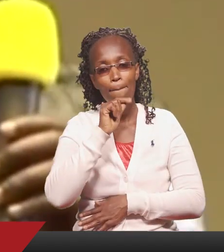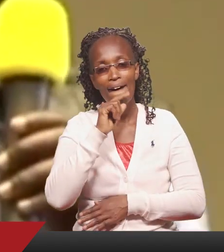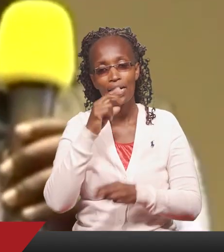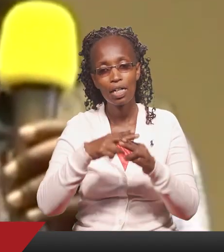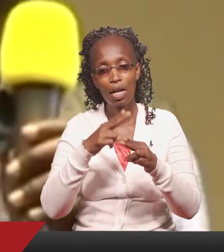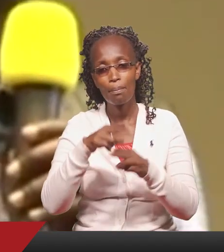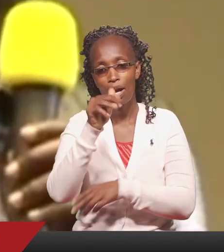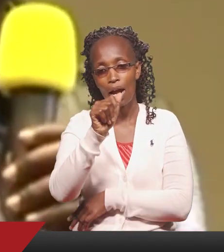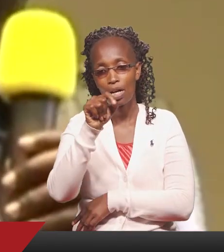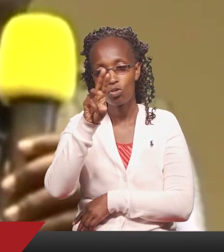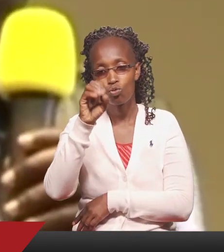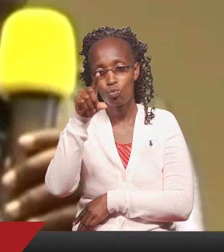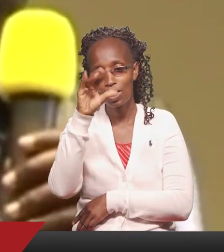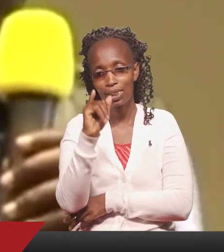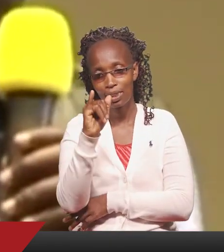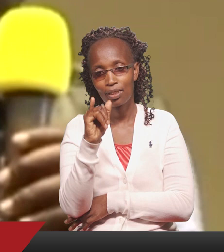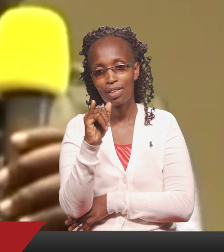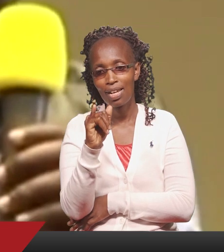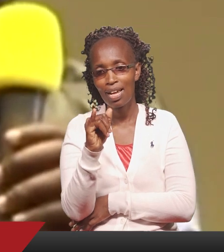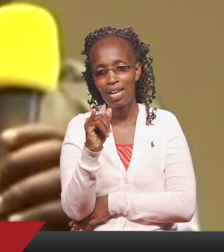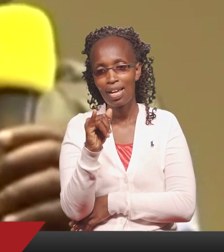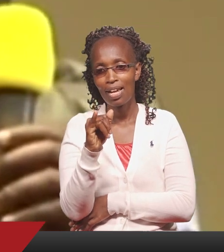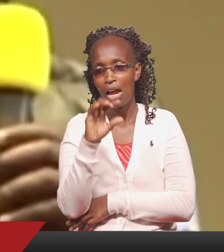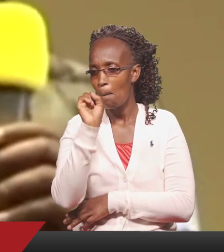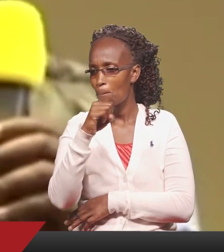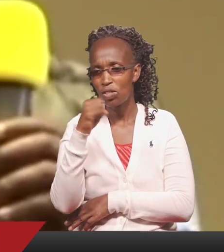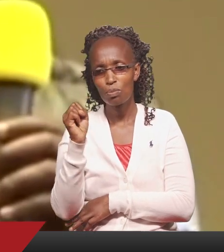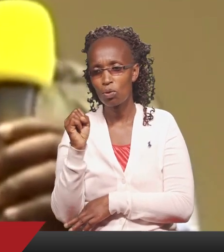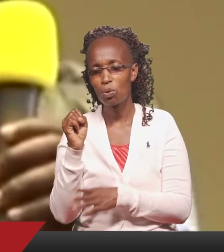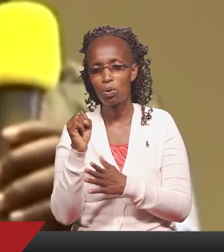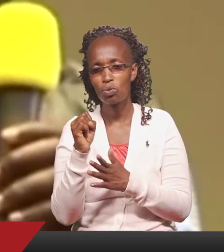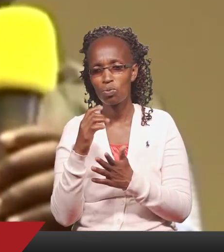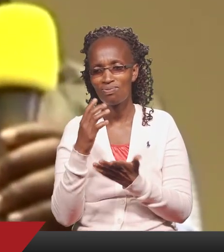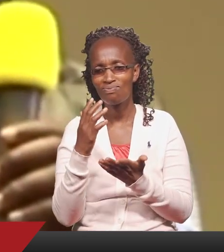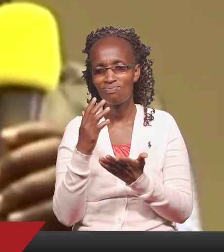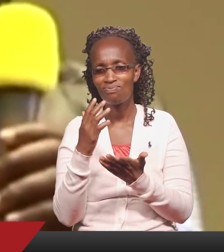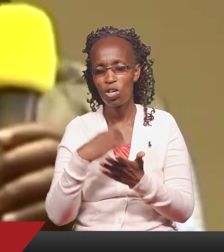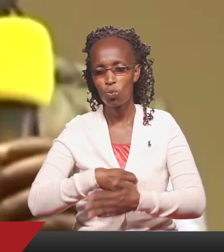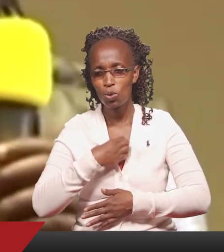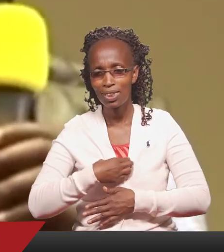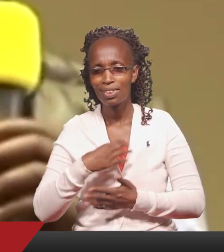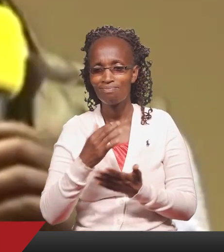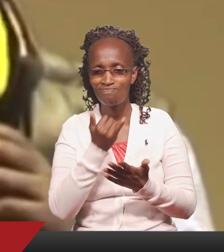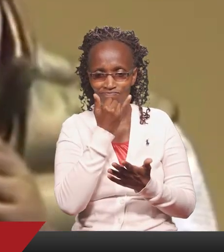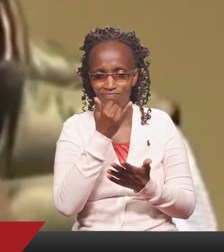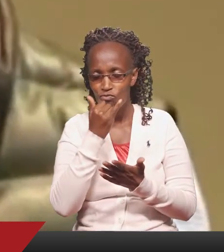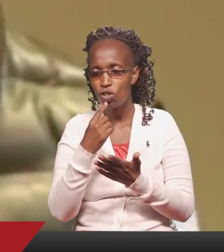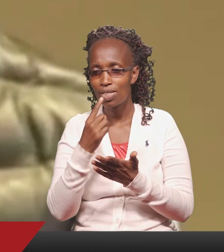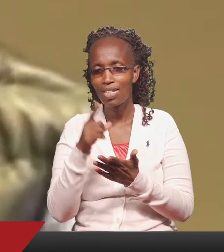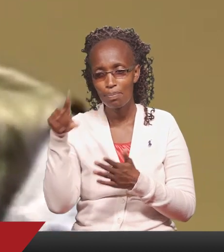by a stupid man called Atwoli. I have no regret to say he's a stupid man, because he is.